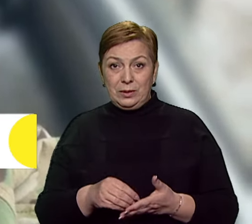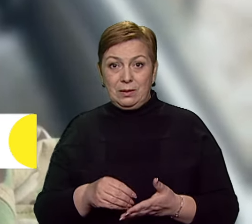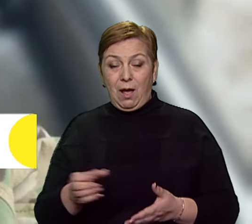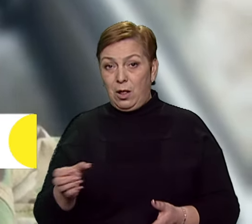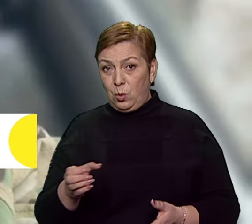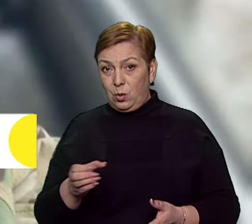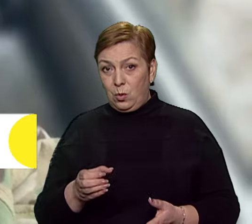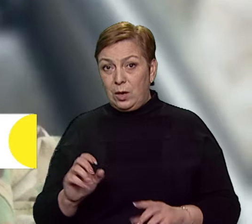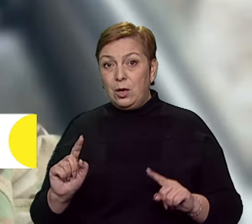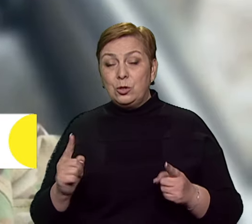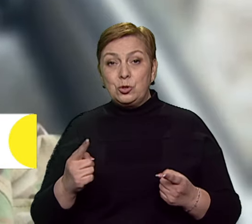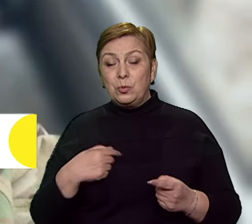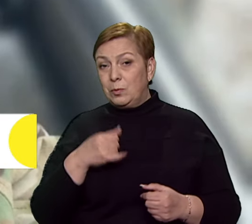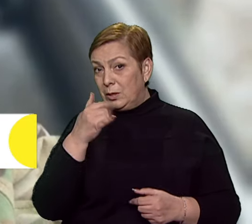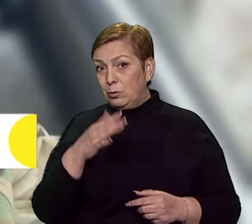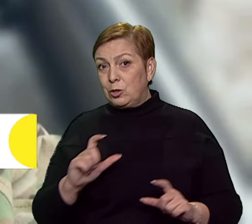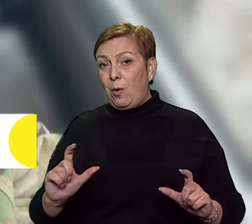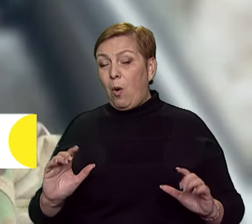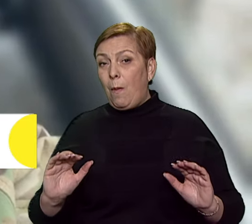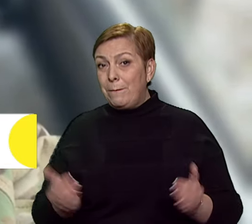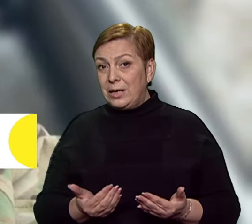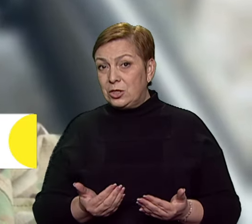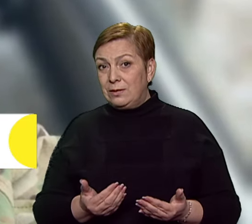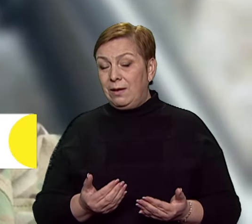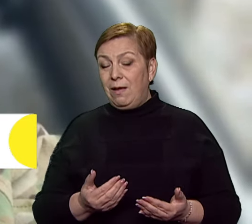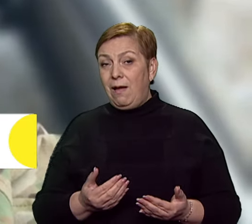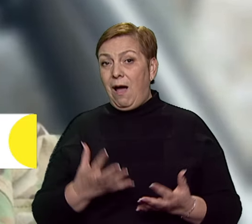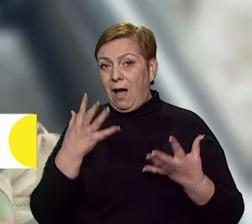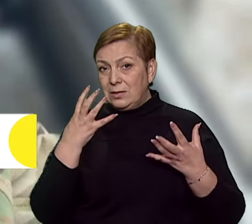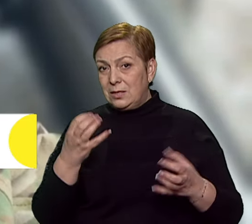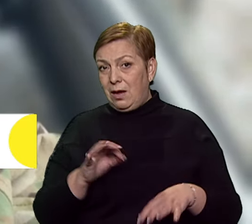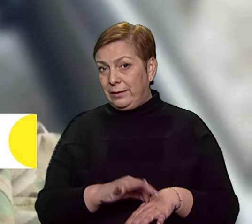само азартні ігри або територіально, або